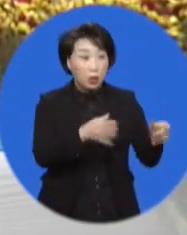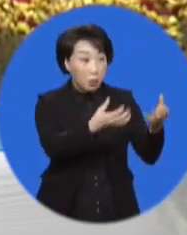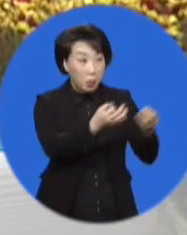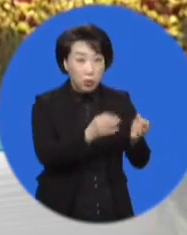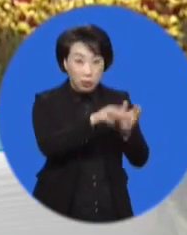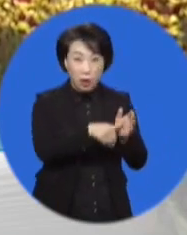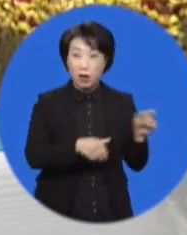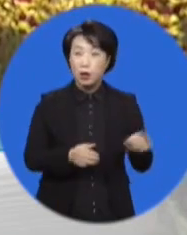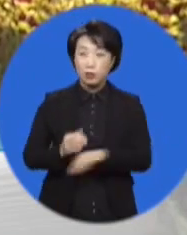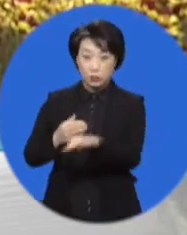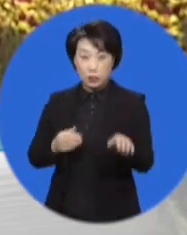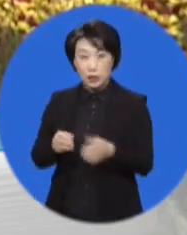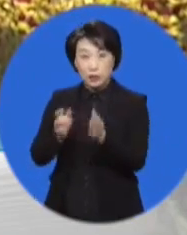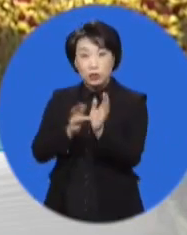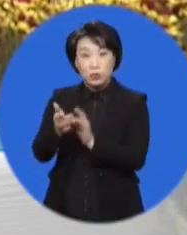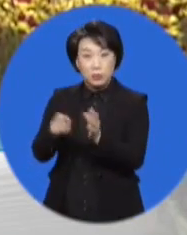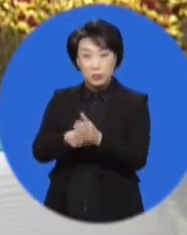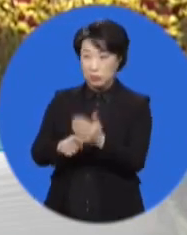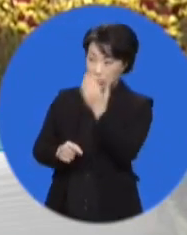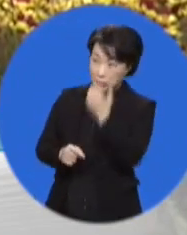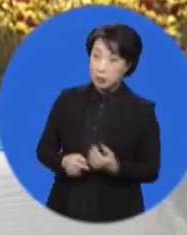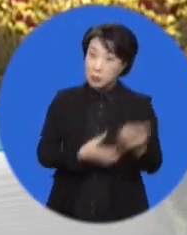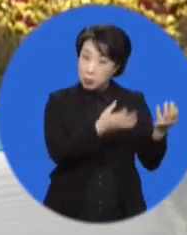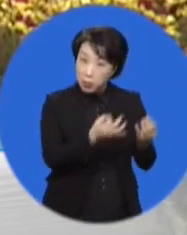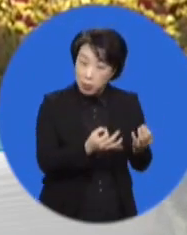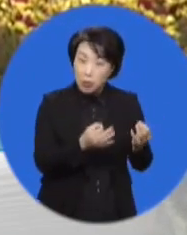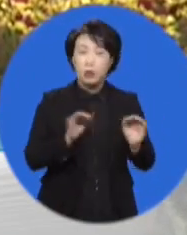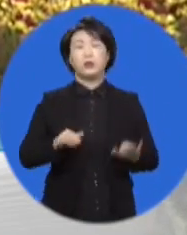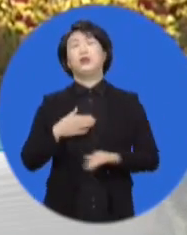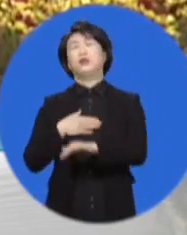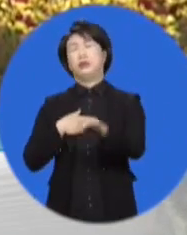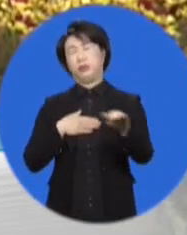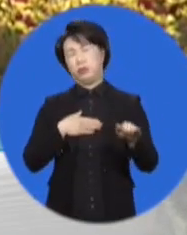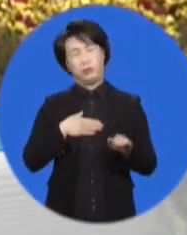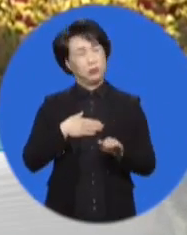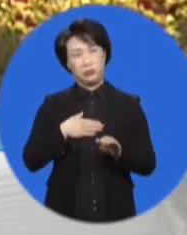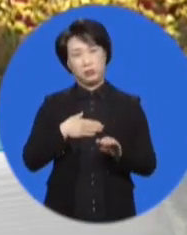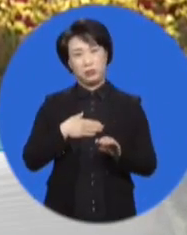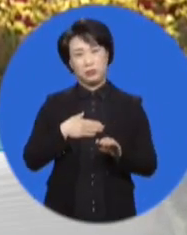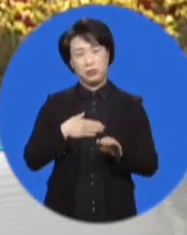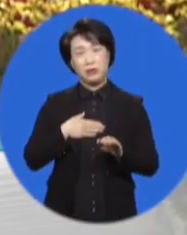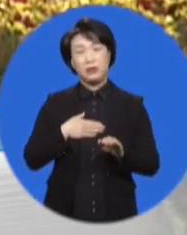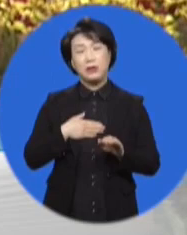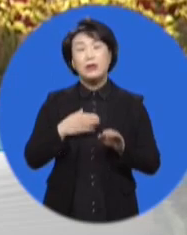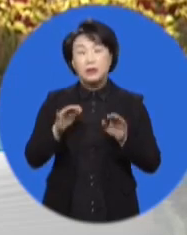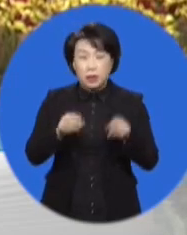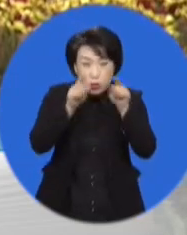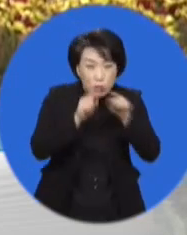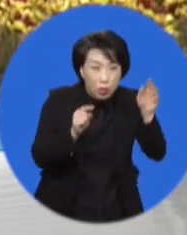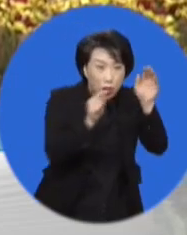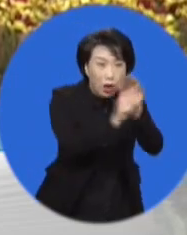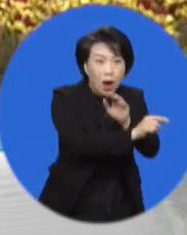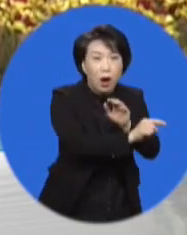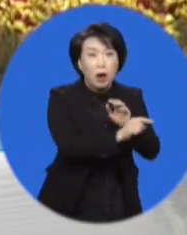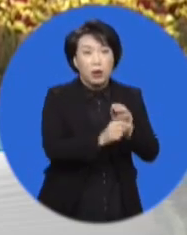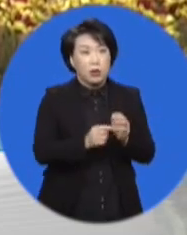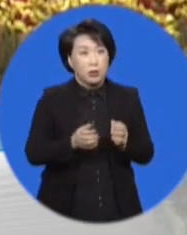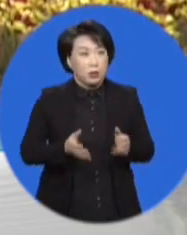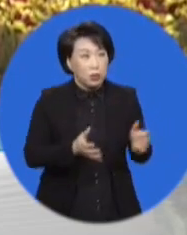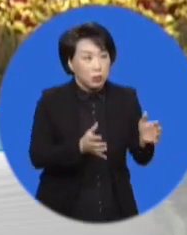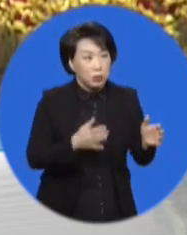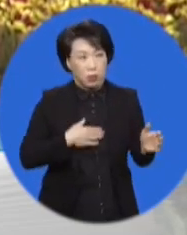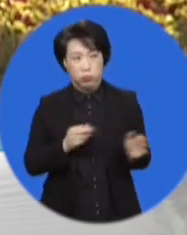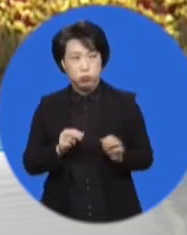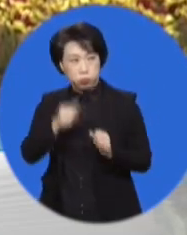땐 따분한 것 같지만 우리는 정말로 지옥 갈 수 있는 길을